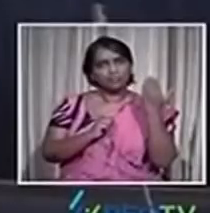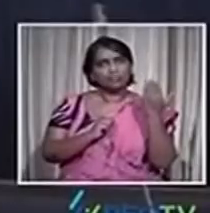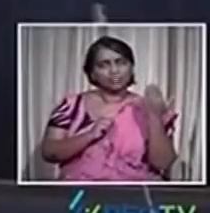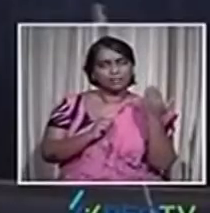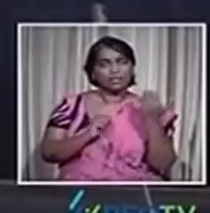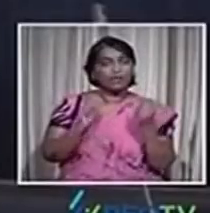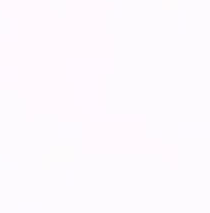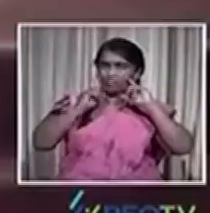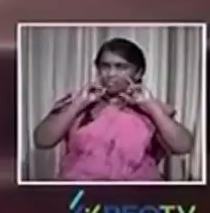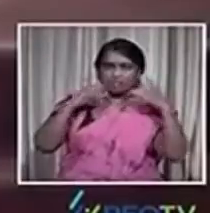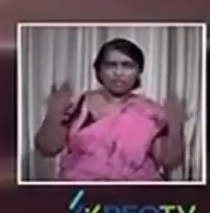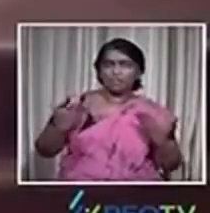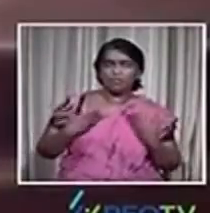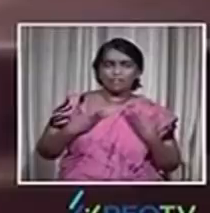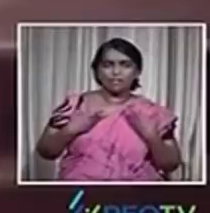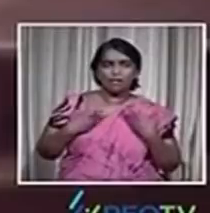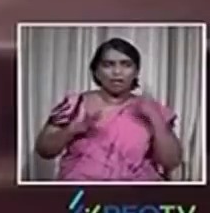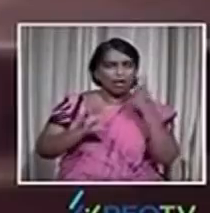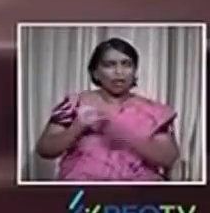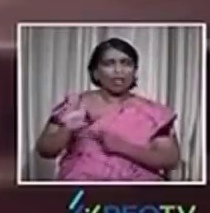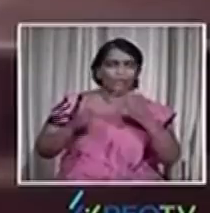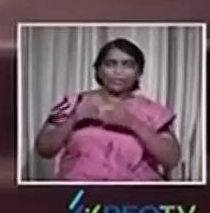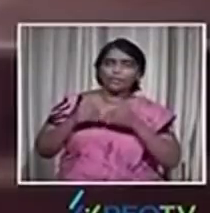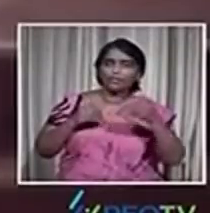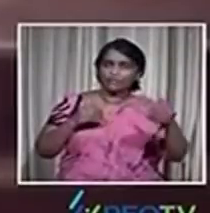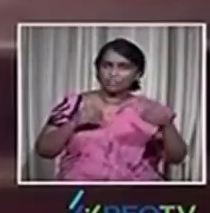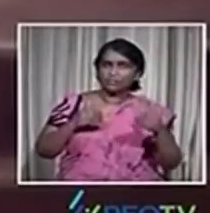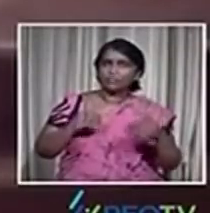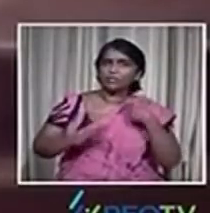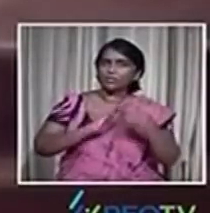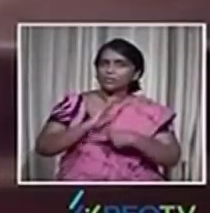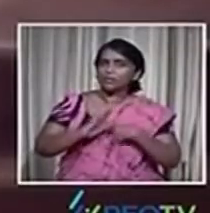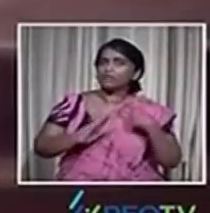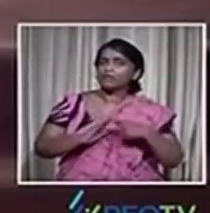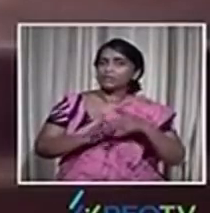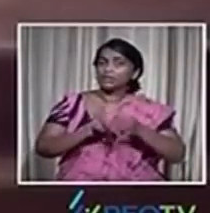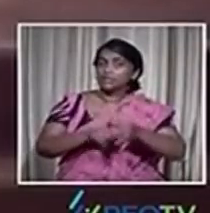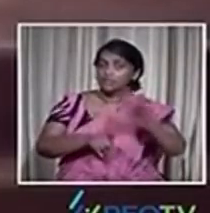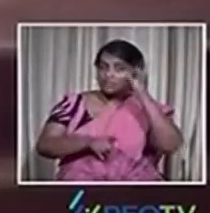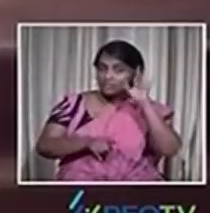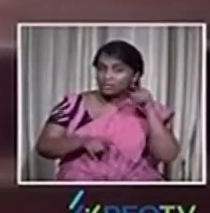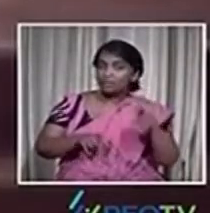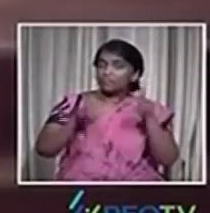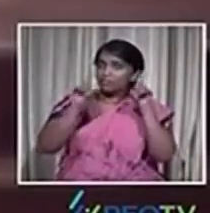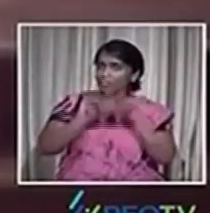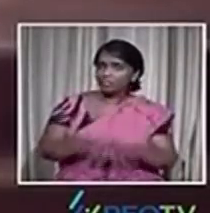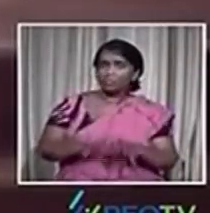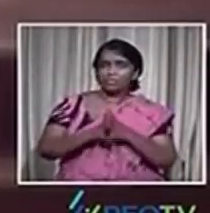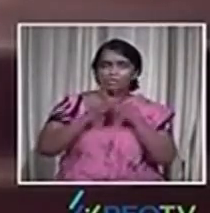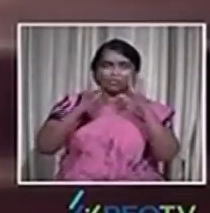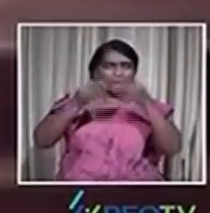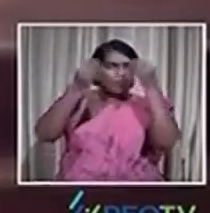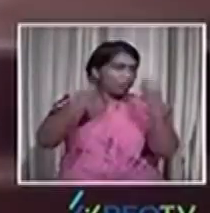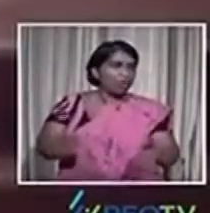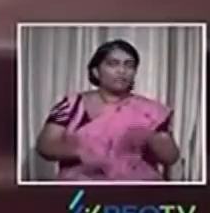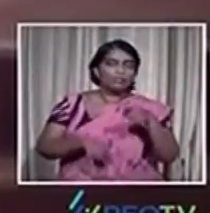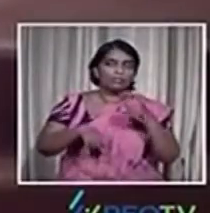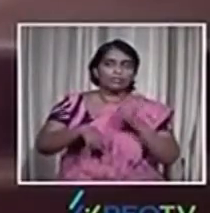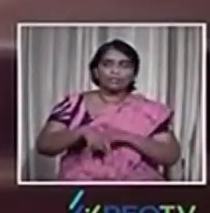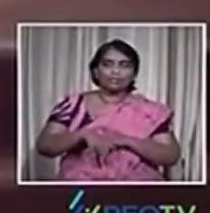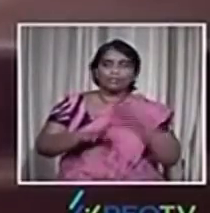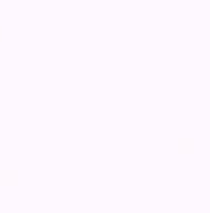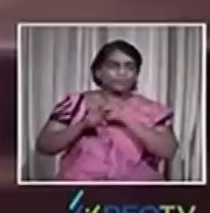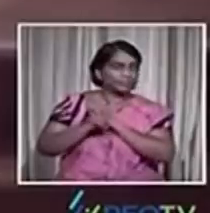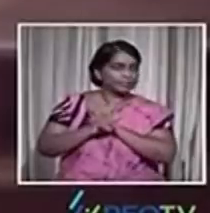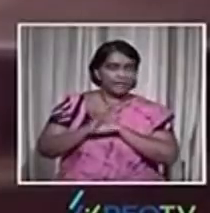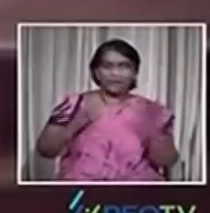කරන්න පුළුවන් කමක් නැහැ අවුරුදු දෙකක් ඇතුළත මේ රටේ ජනාධිපති. There is no example in history where a president was rejected this much